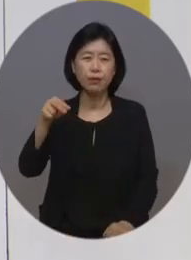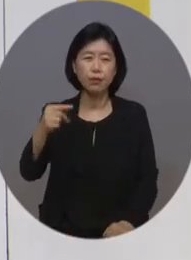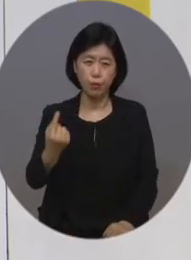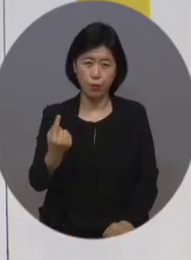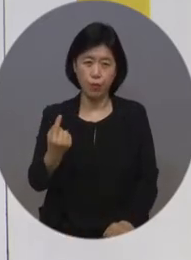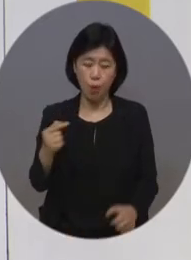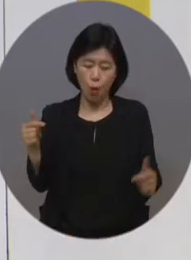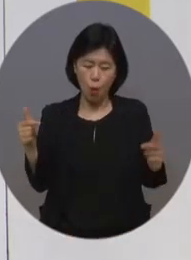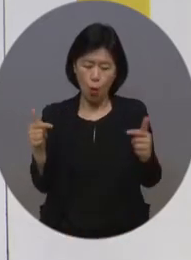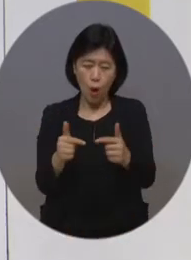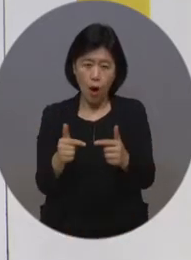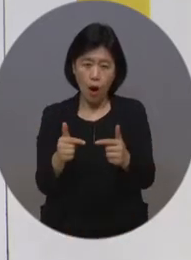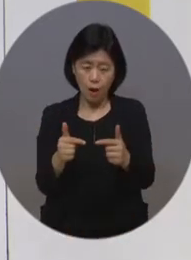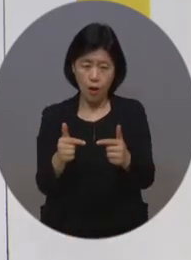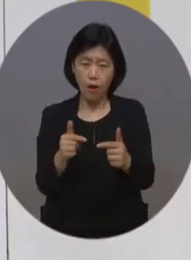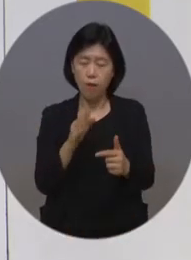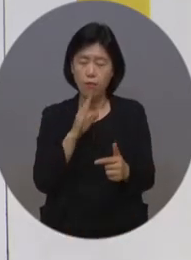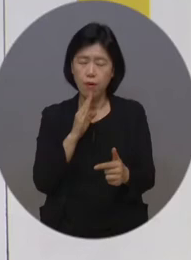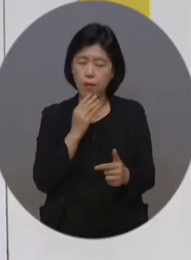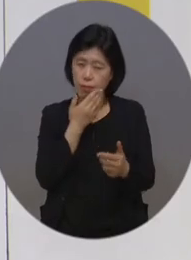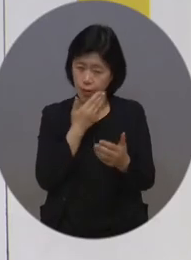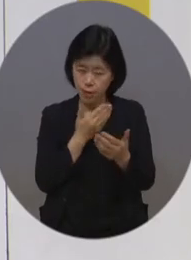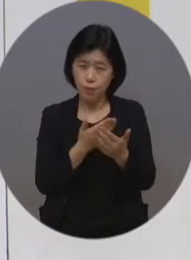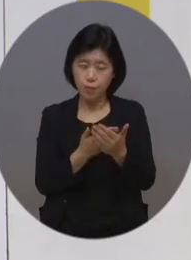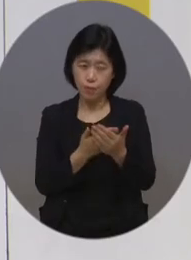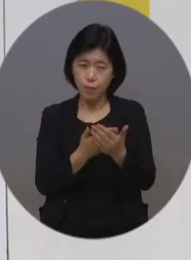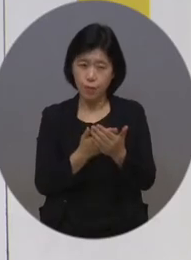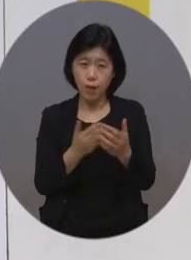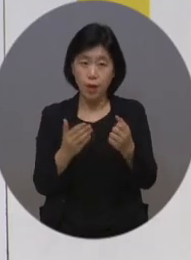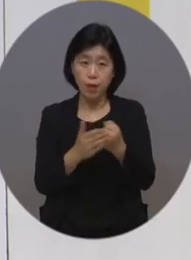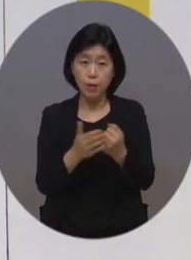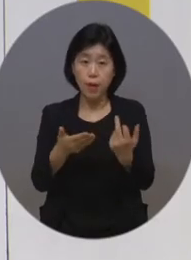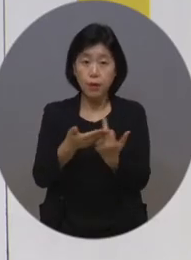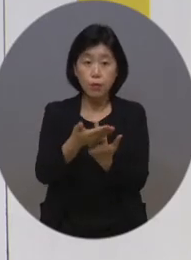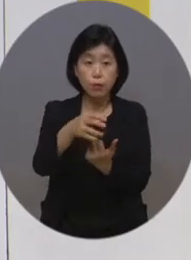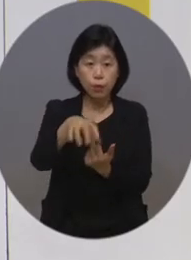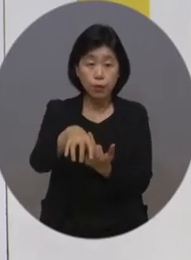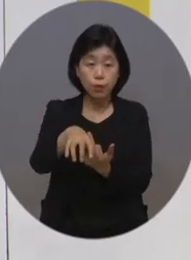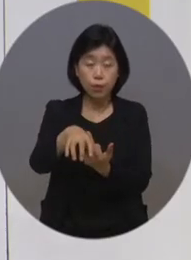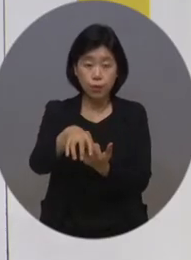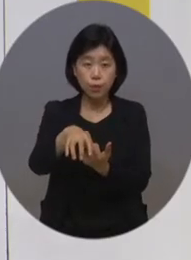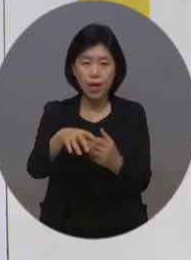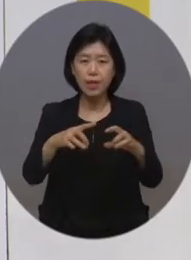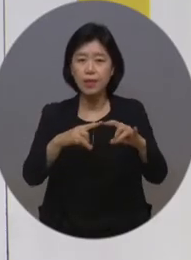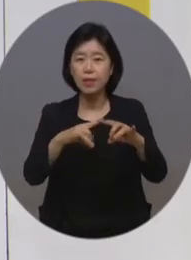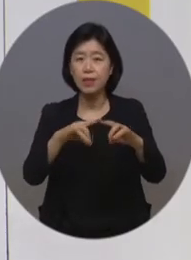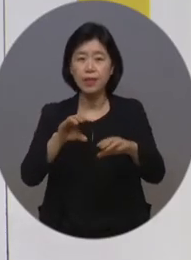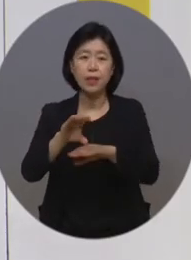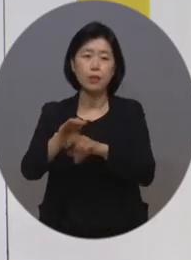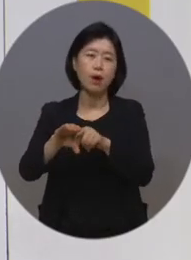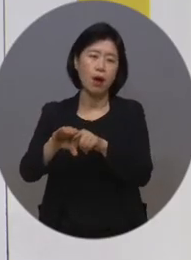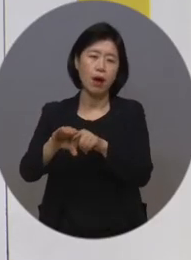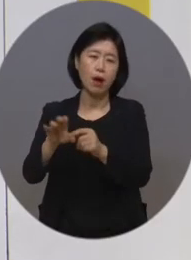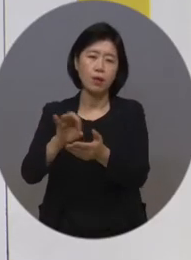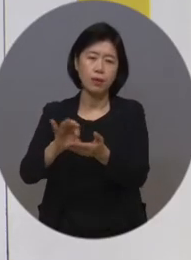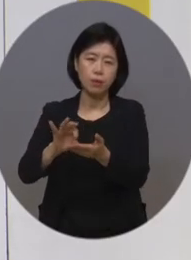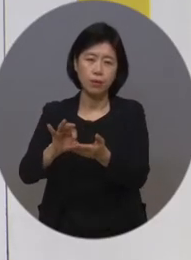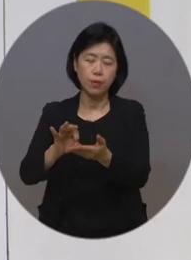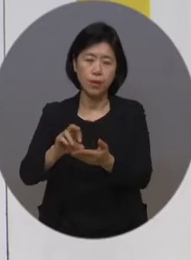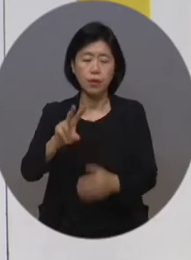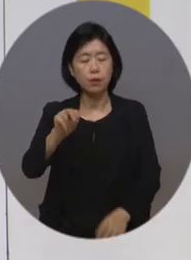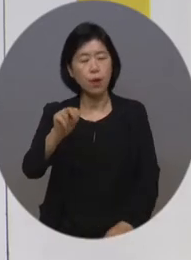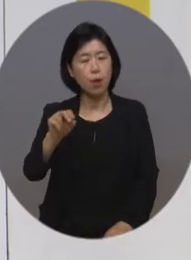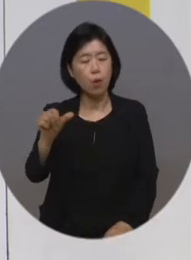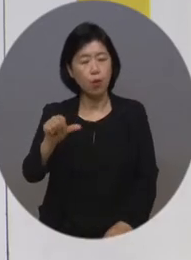그리로 가야 된다 그래서 전기자동차 벌써 2만 5천대 되지도 가요 예 정렬이 답이 겠네요 전국 탑 이고